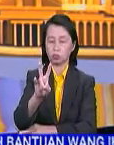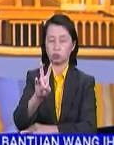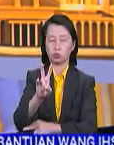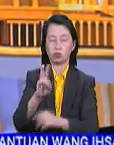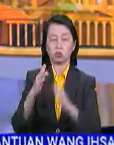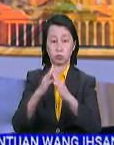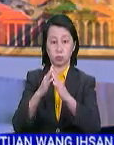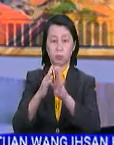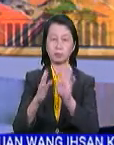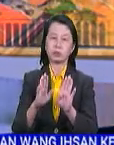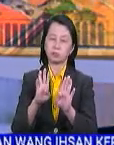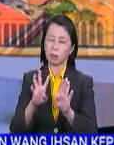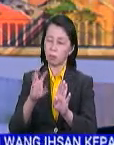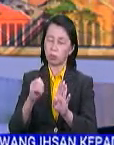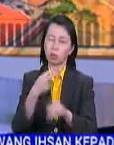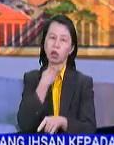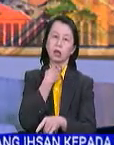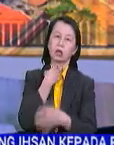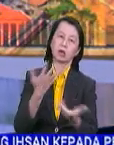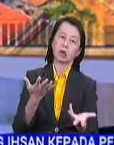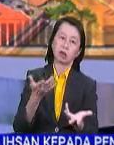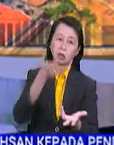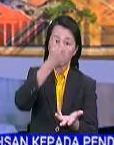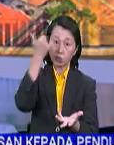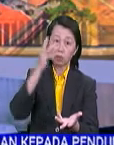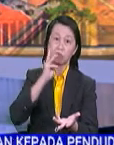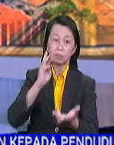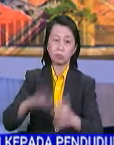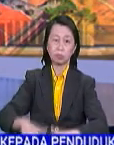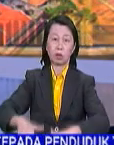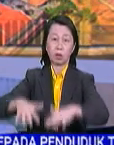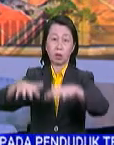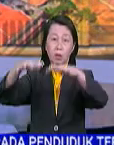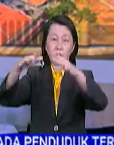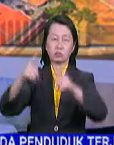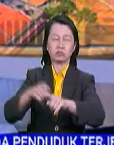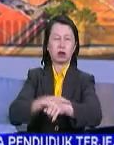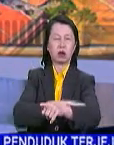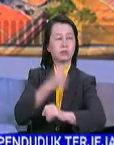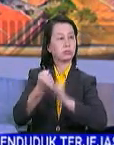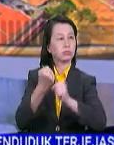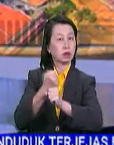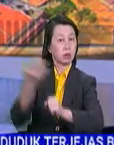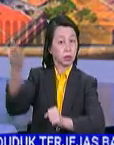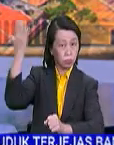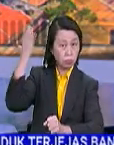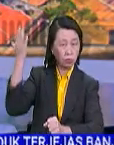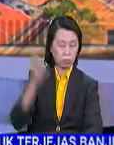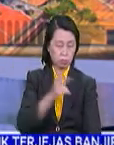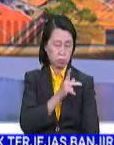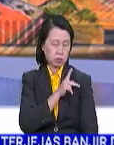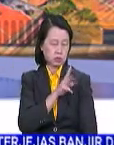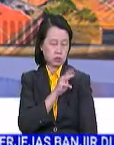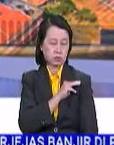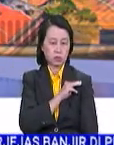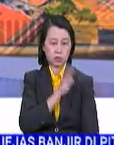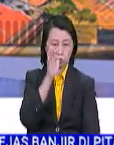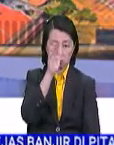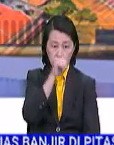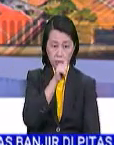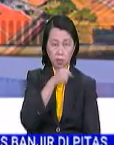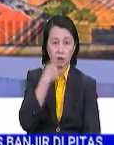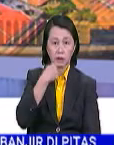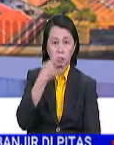keluarga B40 yang terjejas akibat bencana sepanjang tahun lalu. Jelas Ketua Menteri Datuk Seri Sulaiman Mat